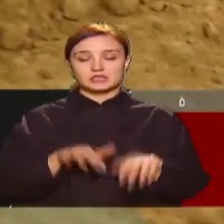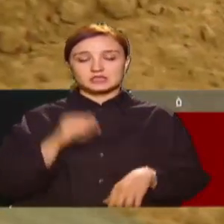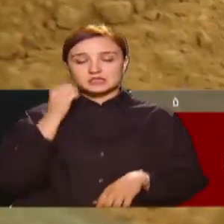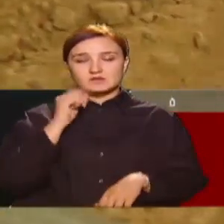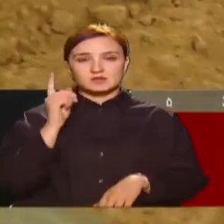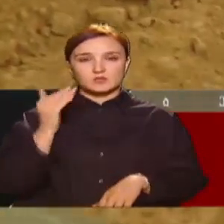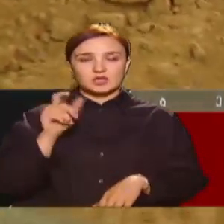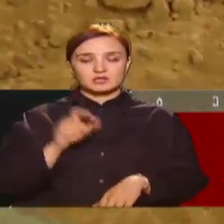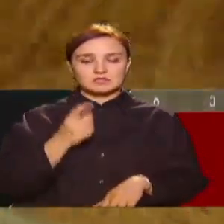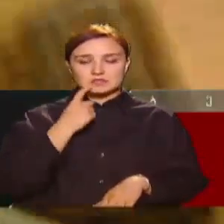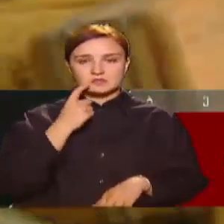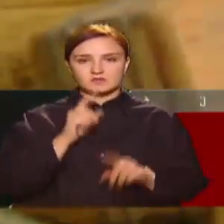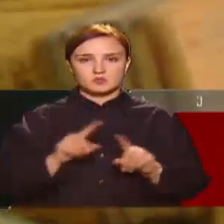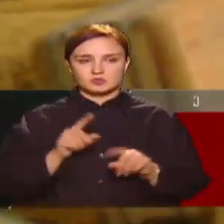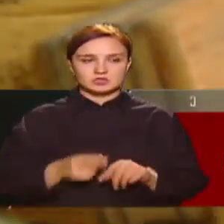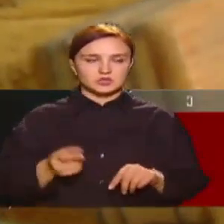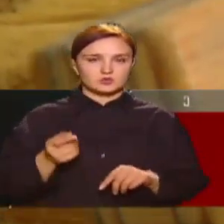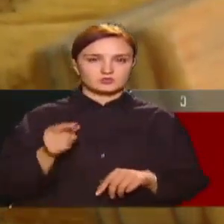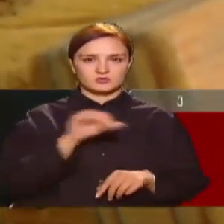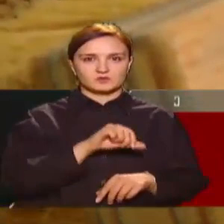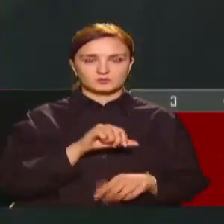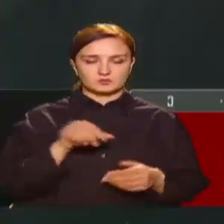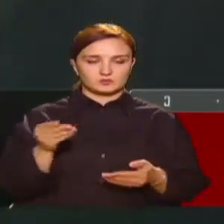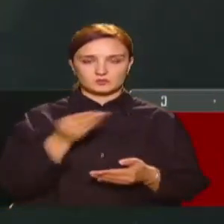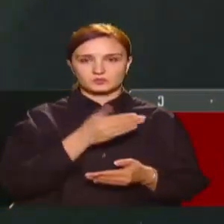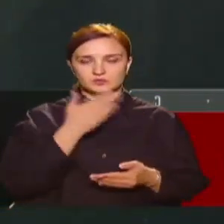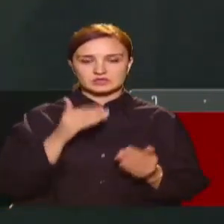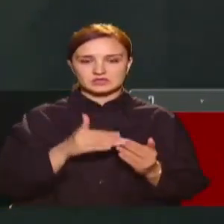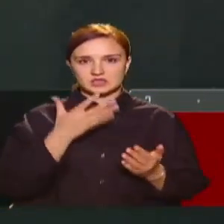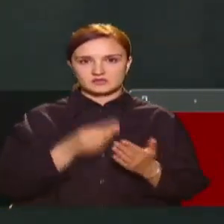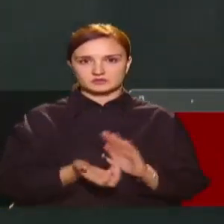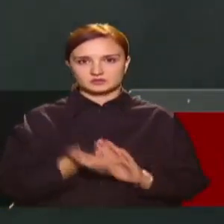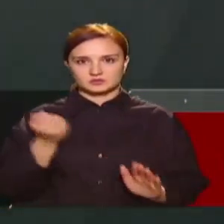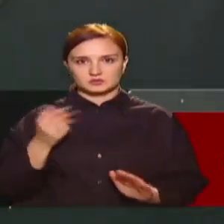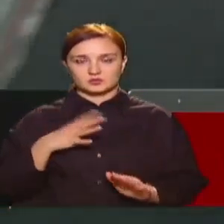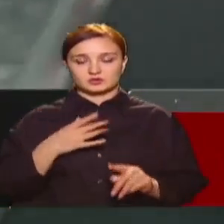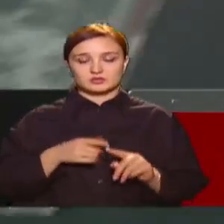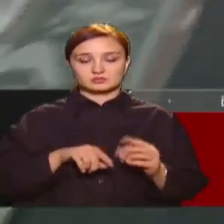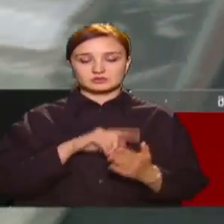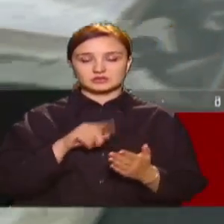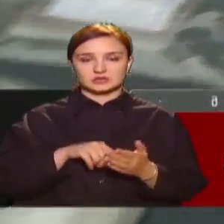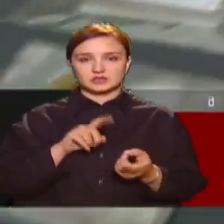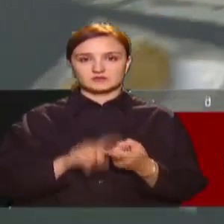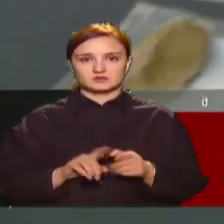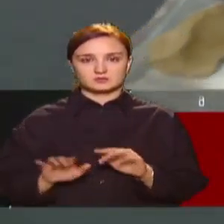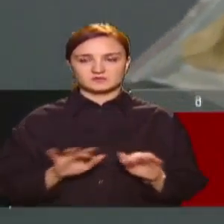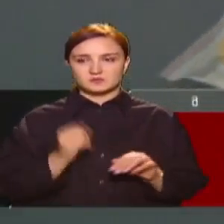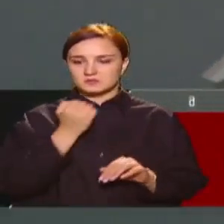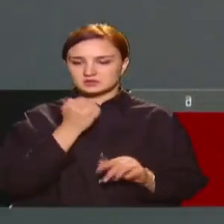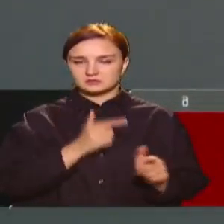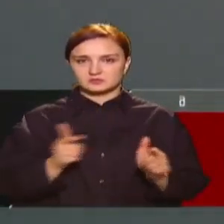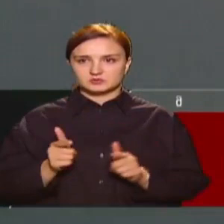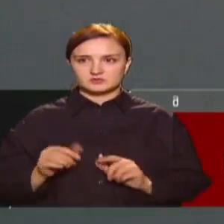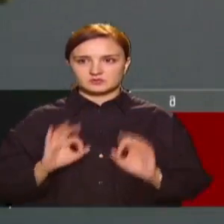ადამიანის კბილი მუზეუმში წარმოდგენილი არ ყოფილა და ის მას ჰქონდა წაღებული სახლში. Მოცემულ საკითხთან დაკავშირებით მიმდინარეობს მასალების